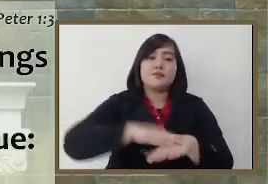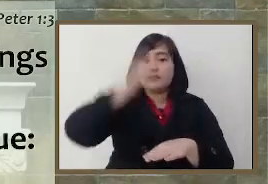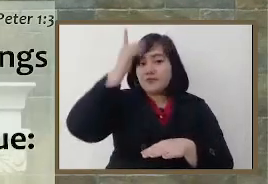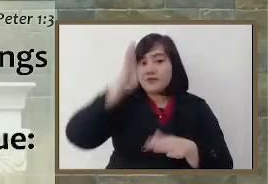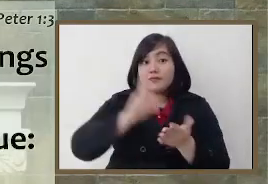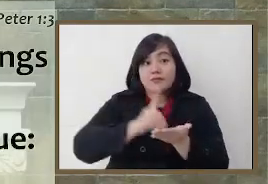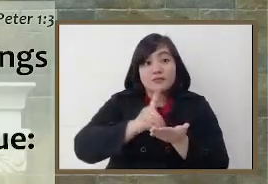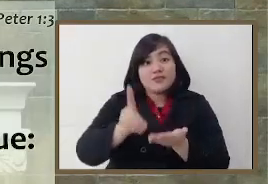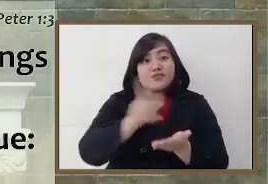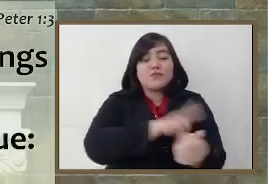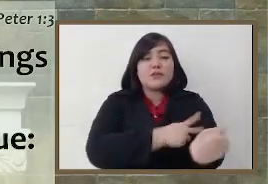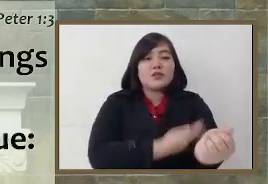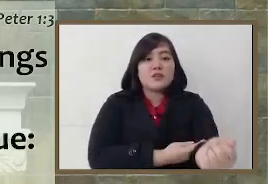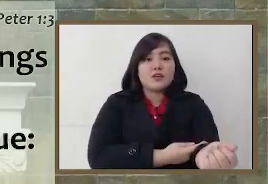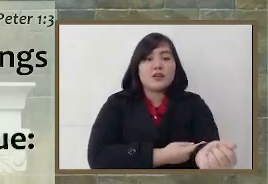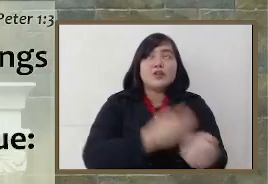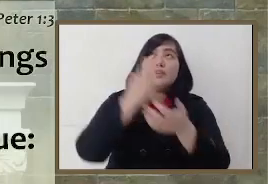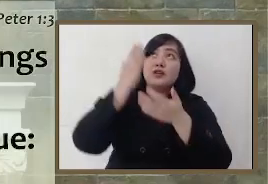unto us